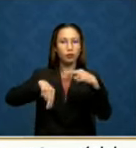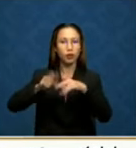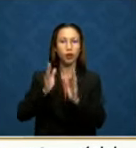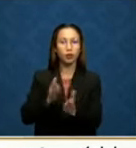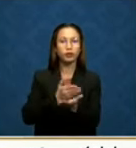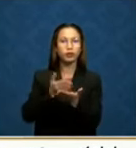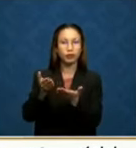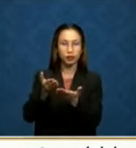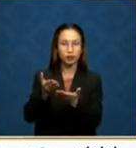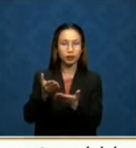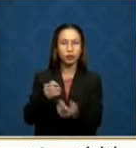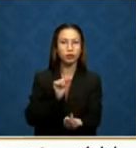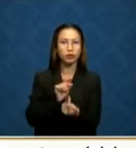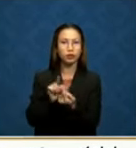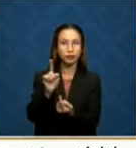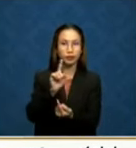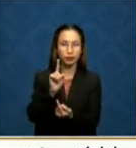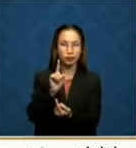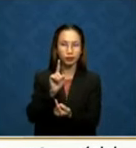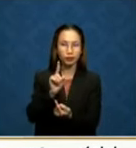ี่โดดเดดไม่แรกั